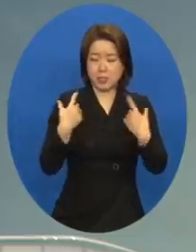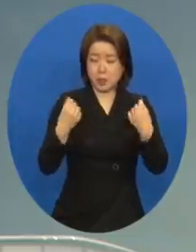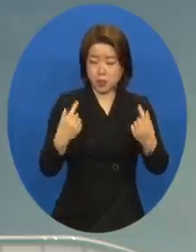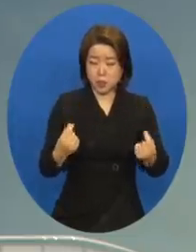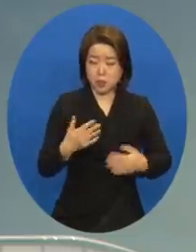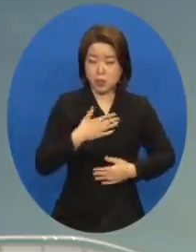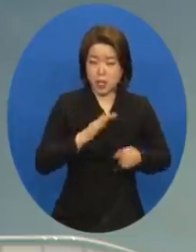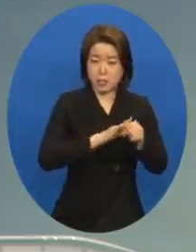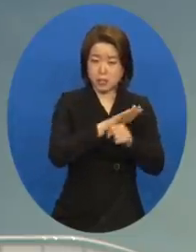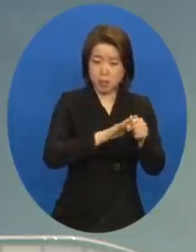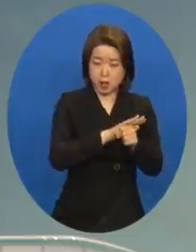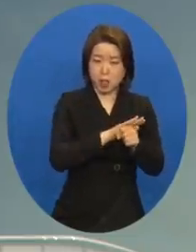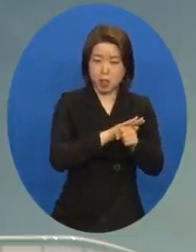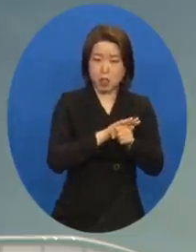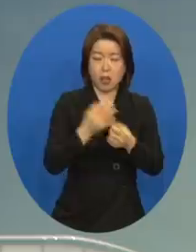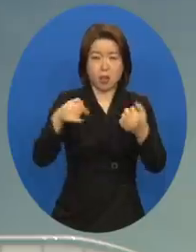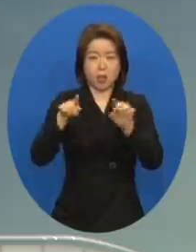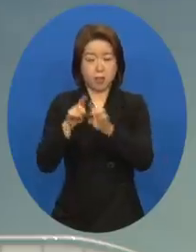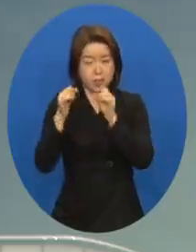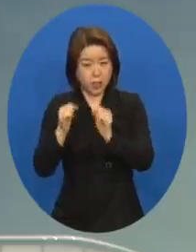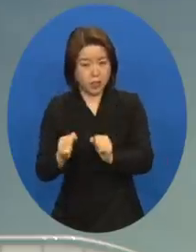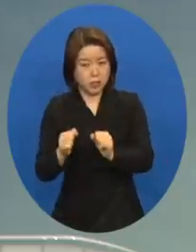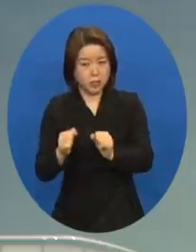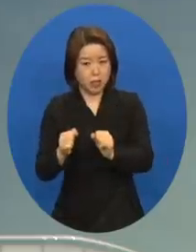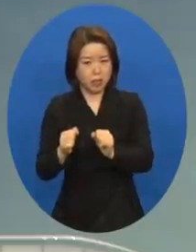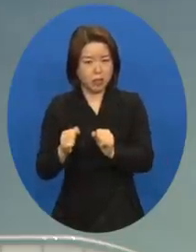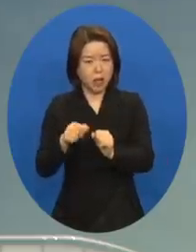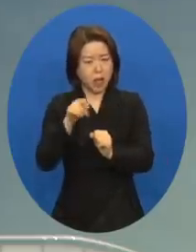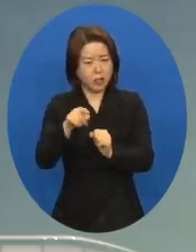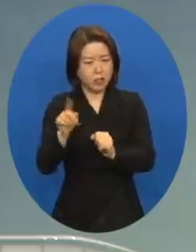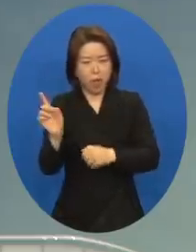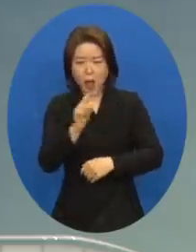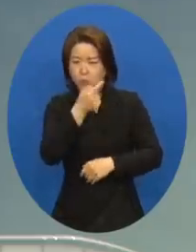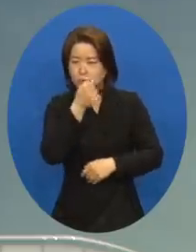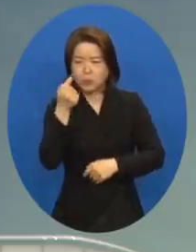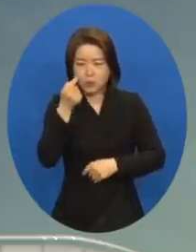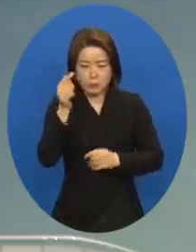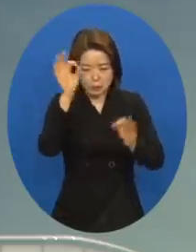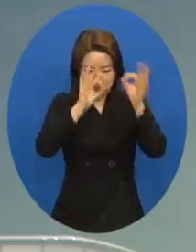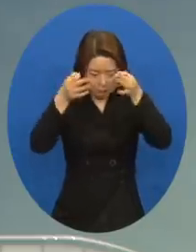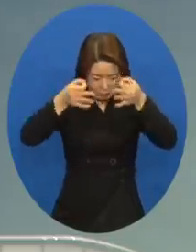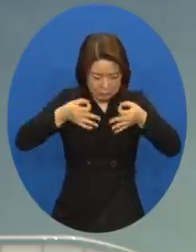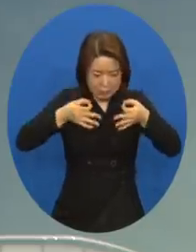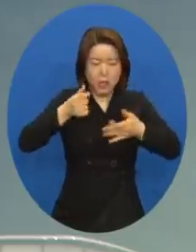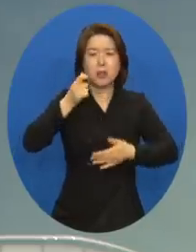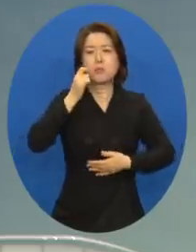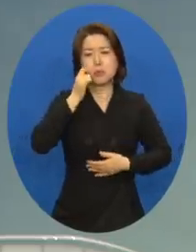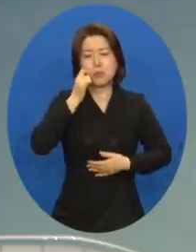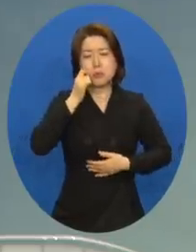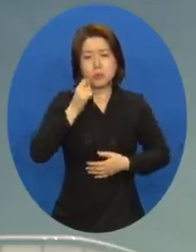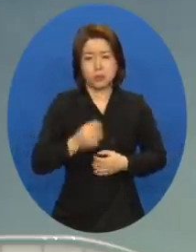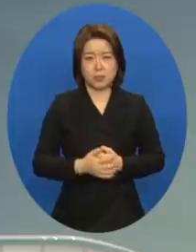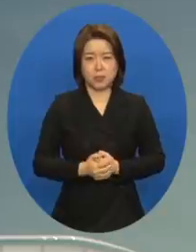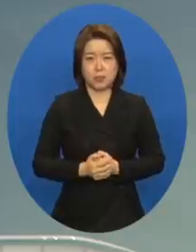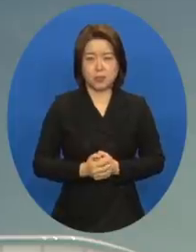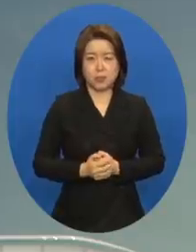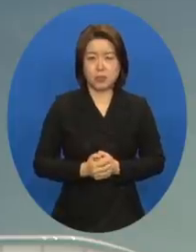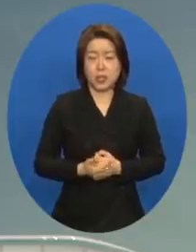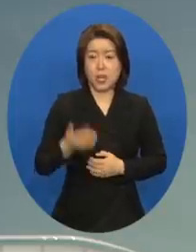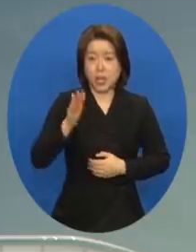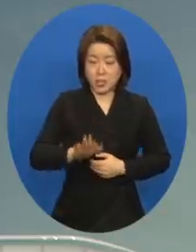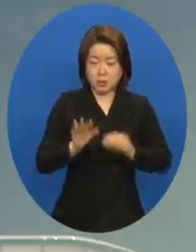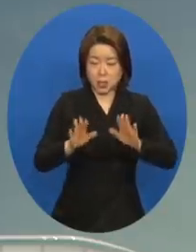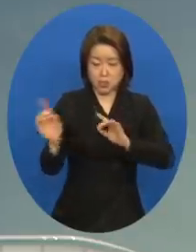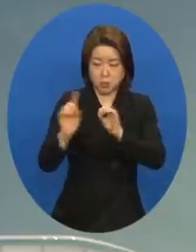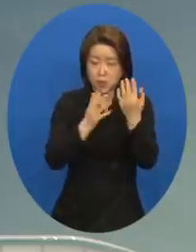저를 사랑하시고 함께 하신다는 아무런 증거도 찾을 수 없었기 때문입니다. 이번